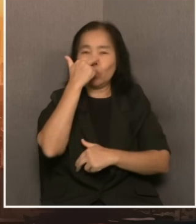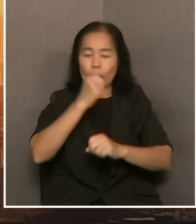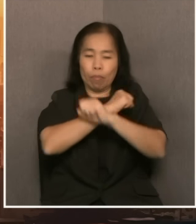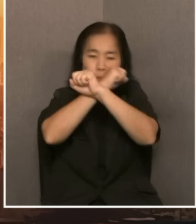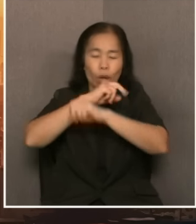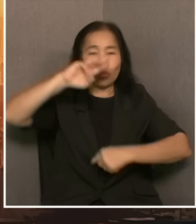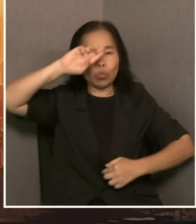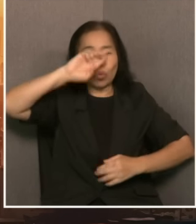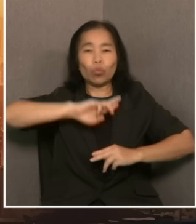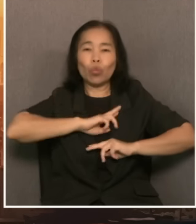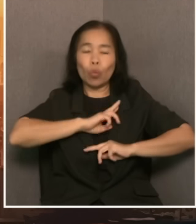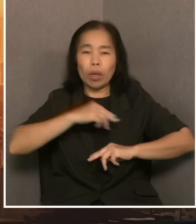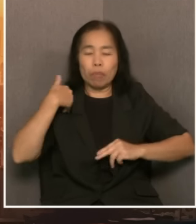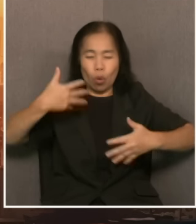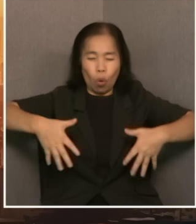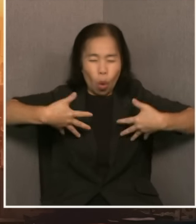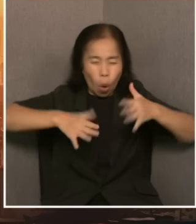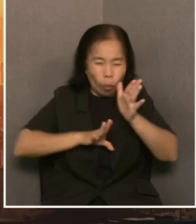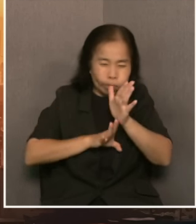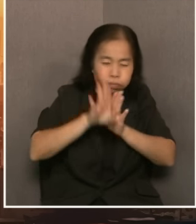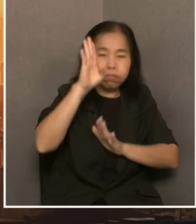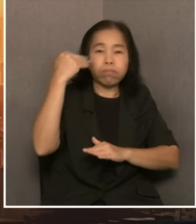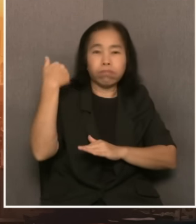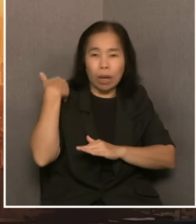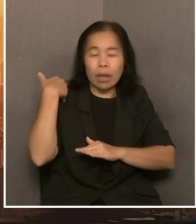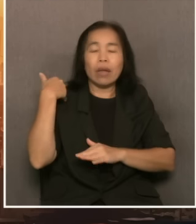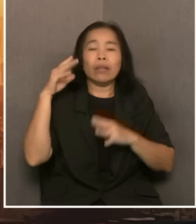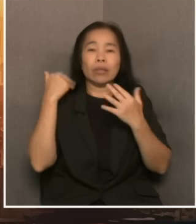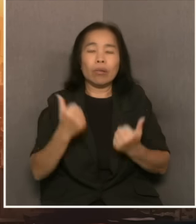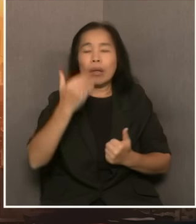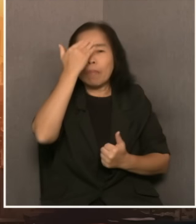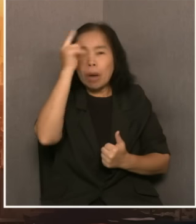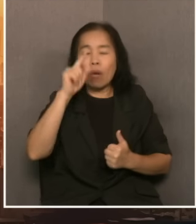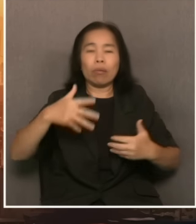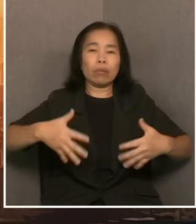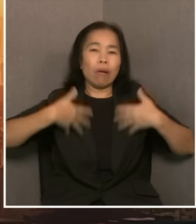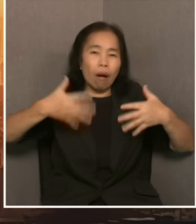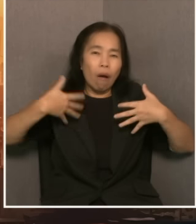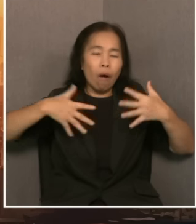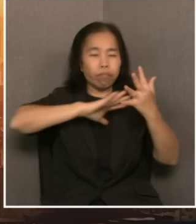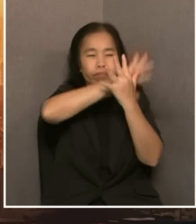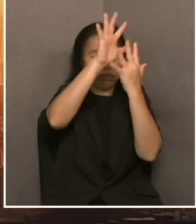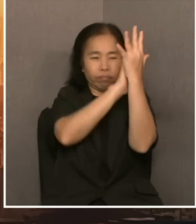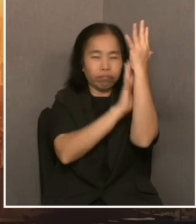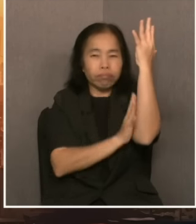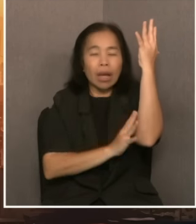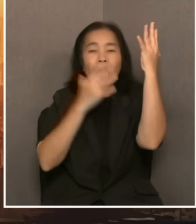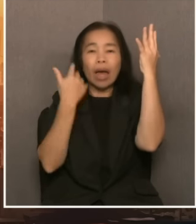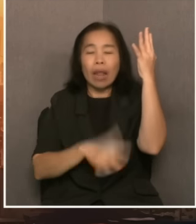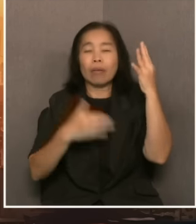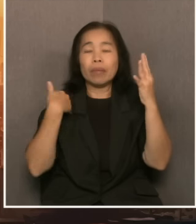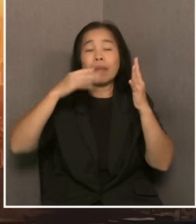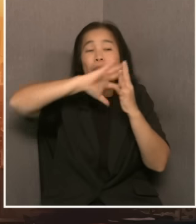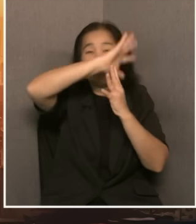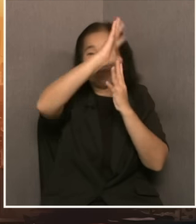จากอากาศที่ยังร้อนถึงร้อนจัดค่ะจากความขวดอากาศต่ำเนื่องจากความร้อนปกคลุมประเทศไทยตอนบนโดยภาคเหนือ